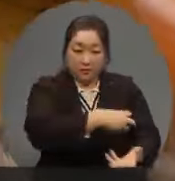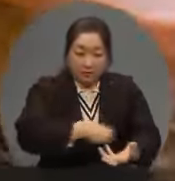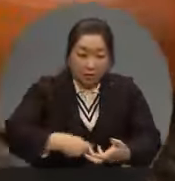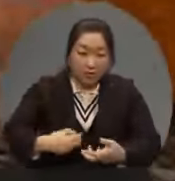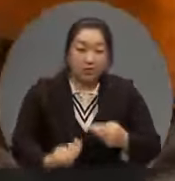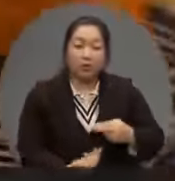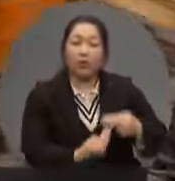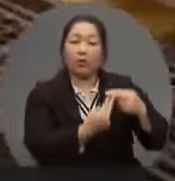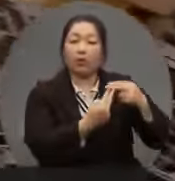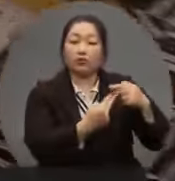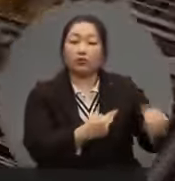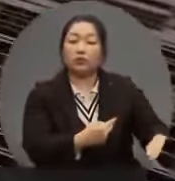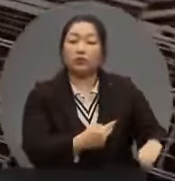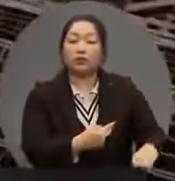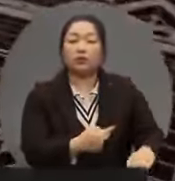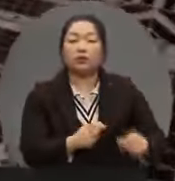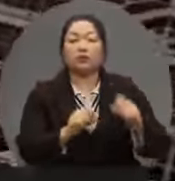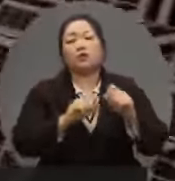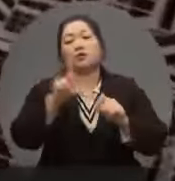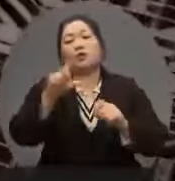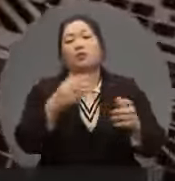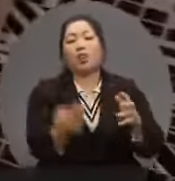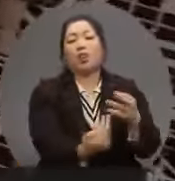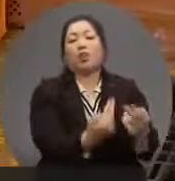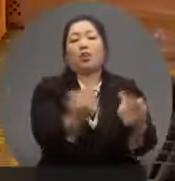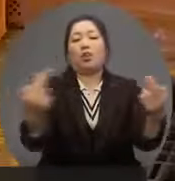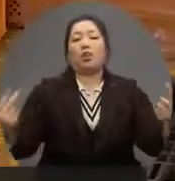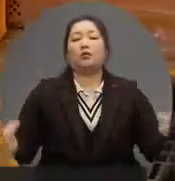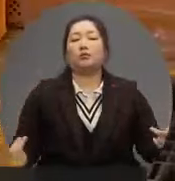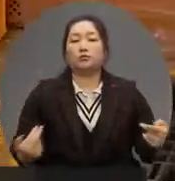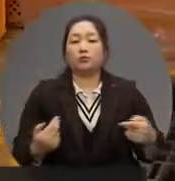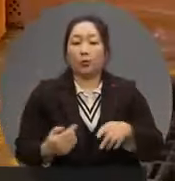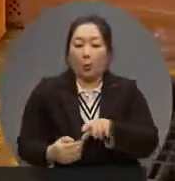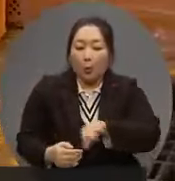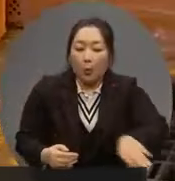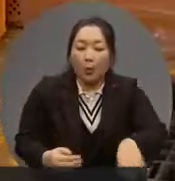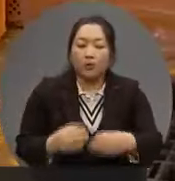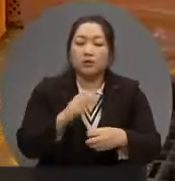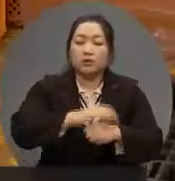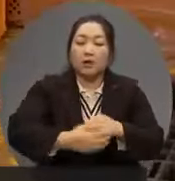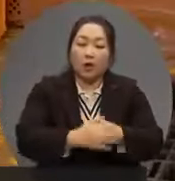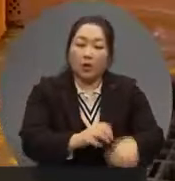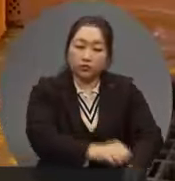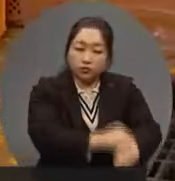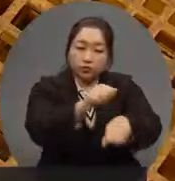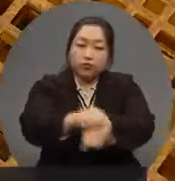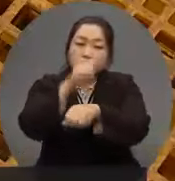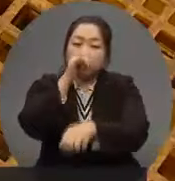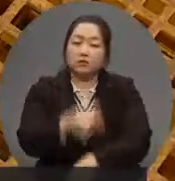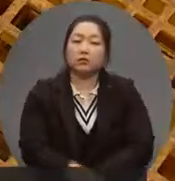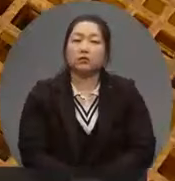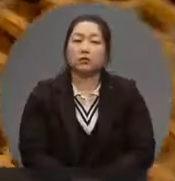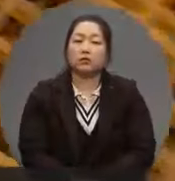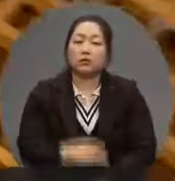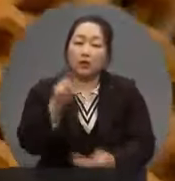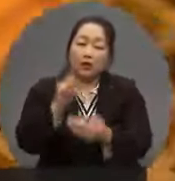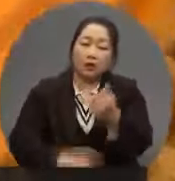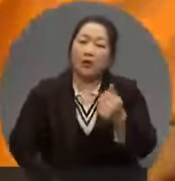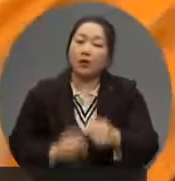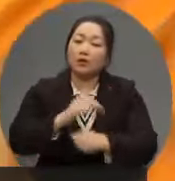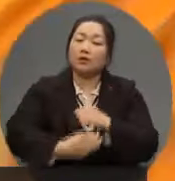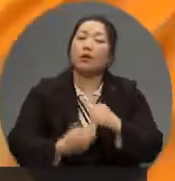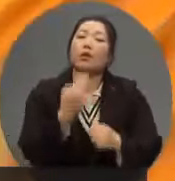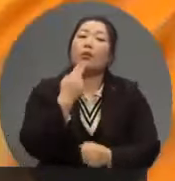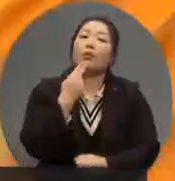놓은 저은 창고지 대부분 비었고 구석에만 사과상자가 일부 쌓여 있습니다 팔 사과 자체가